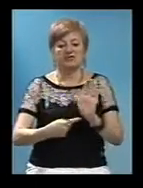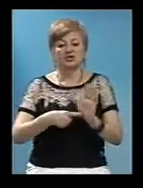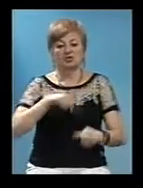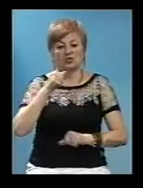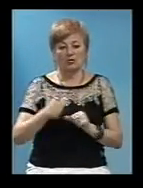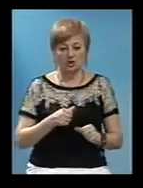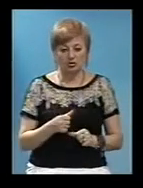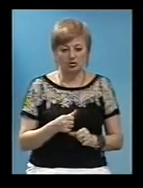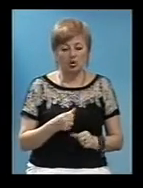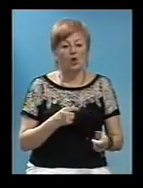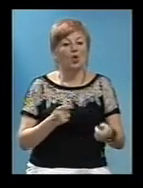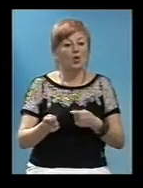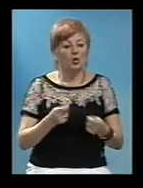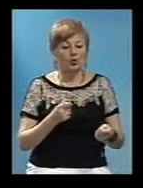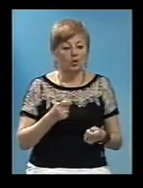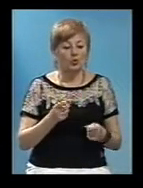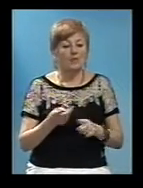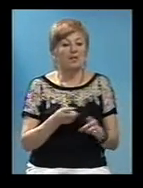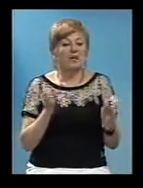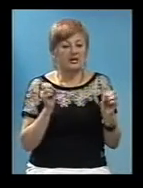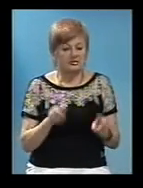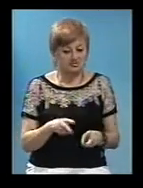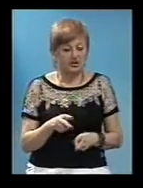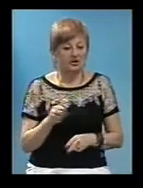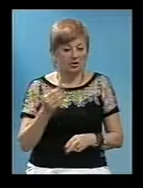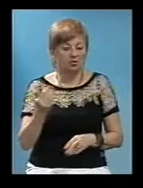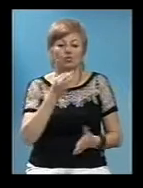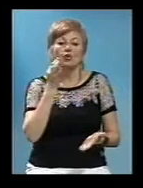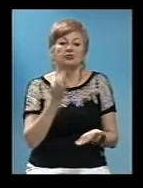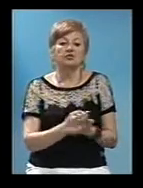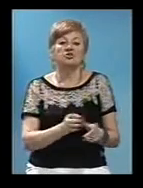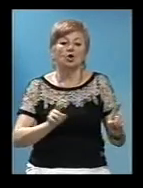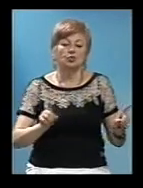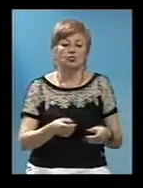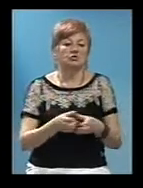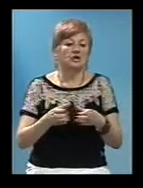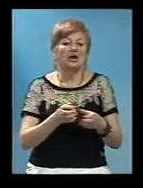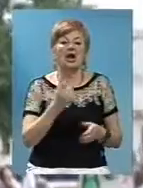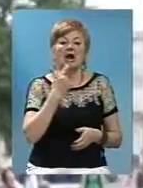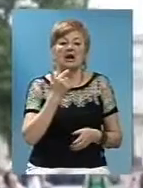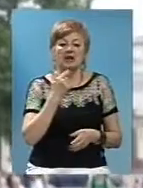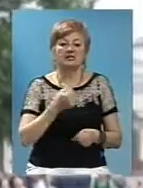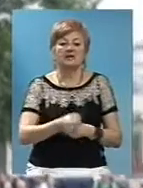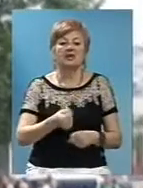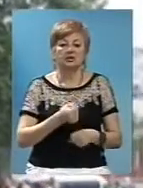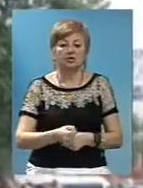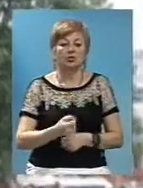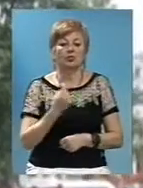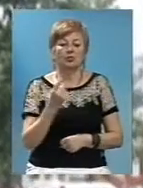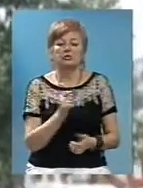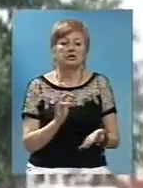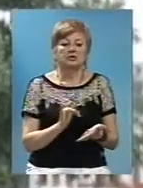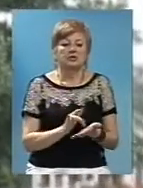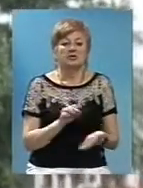століття. Як керівник органів державної безпеки, Дзержинський відповідав за організацію кампанії «Червоного терору», одним з епіцентрів якої